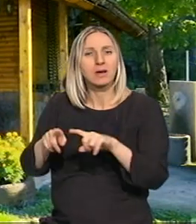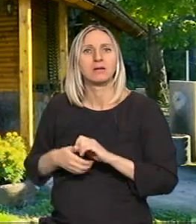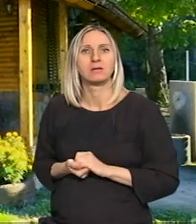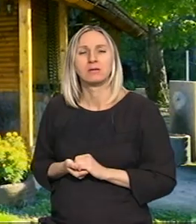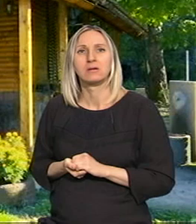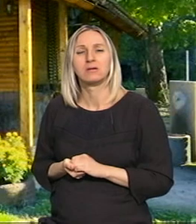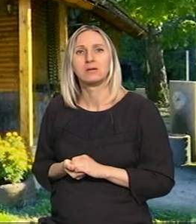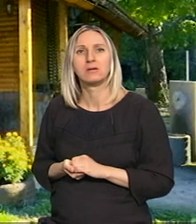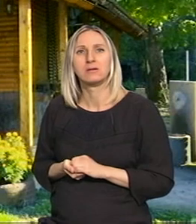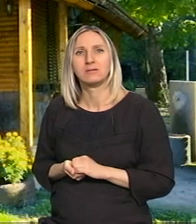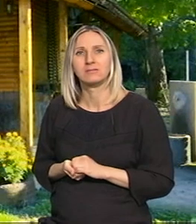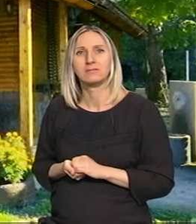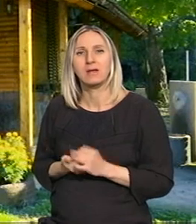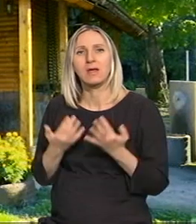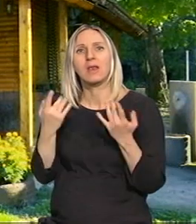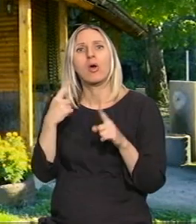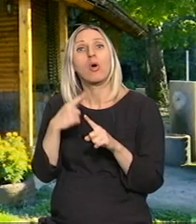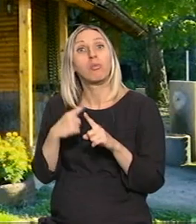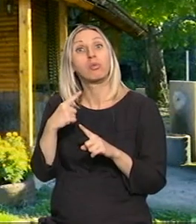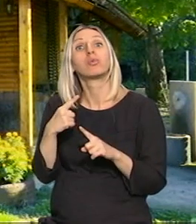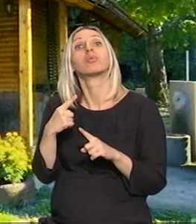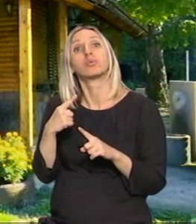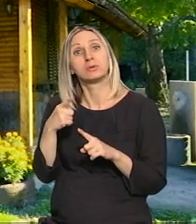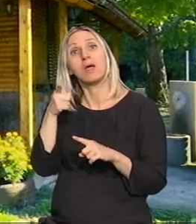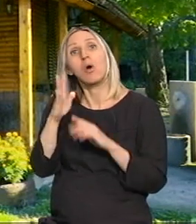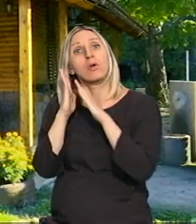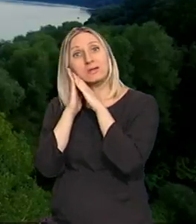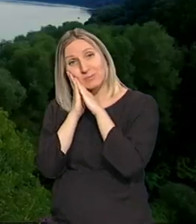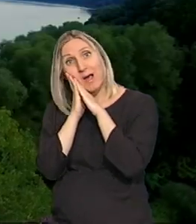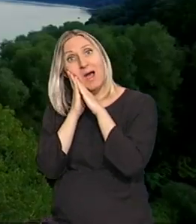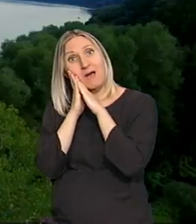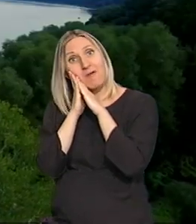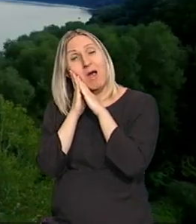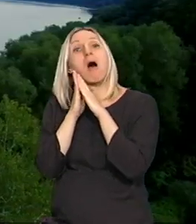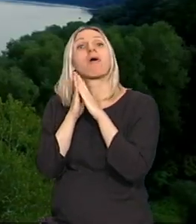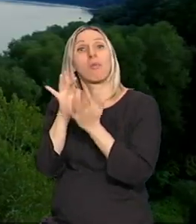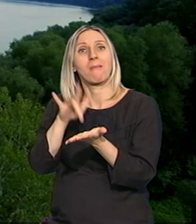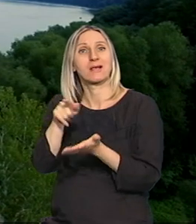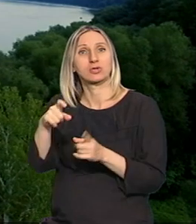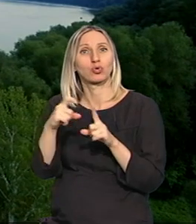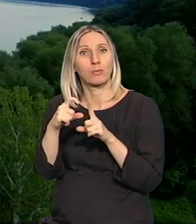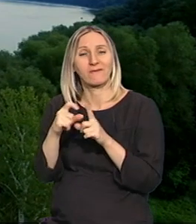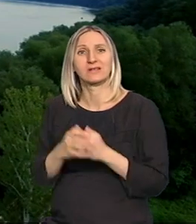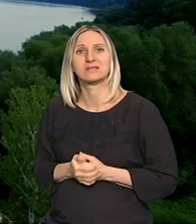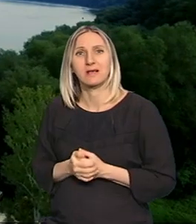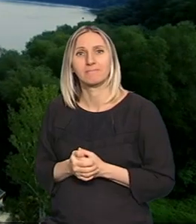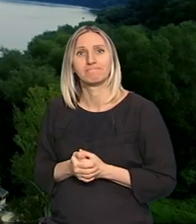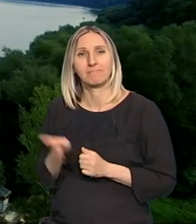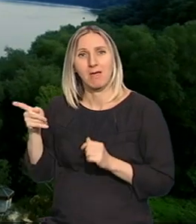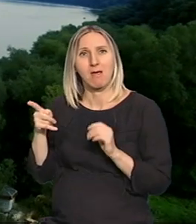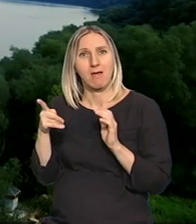i na nekoliko puta je čak i noćivao u Dubravici. On je, shvatajući